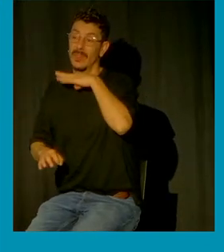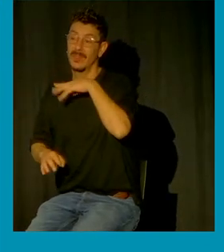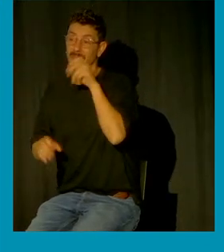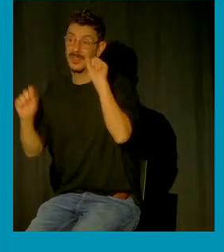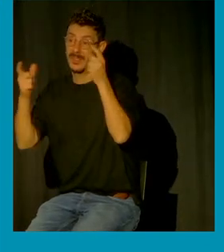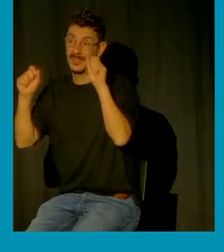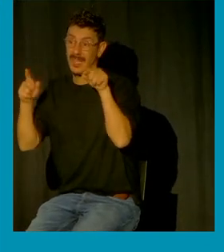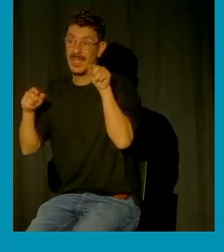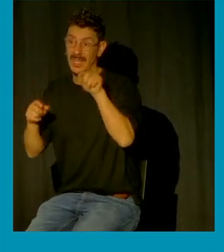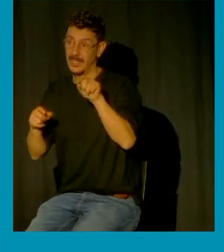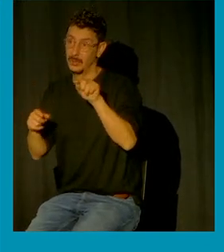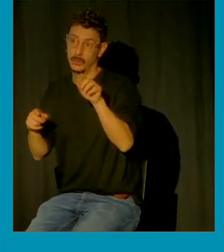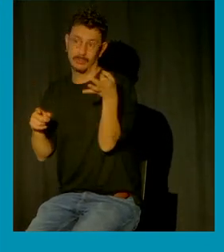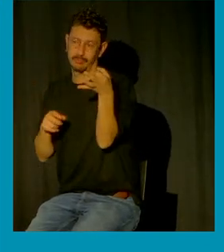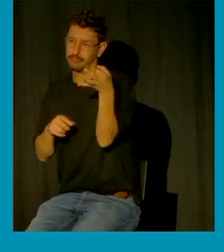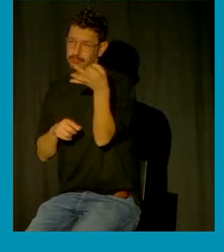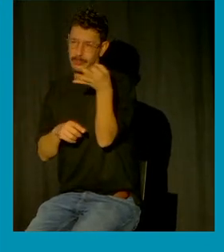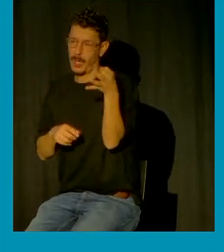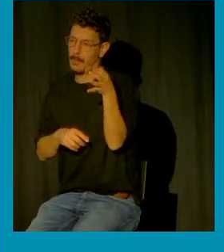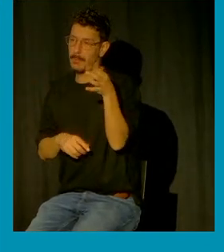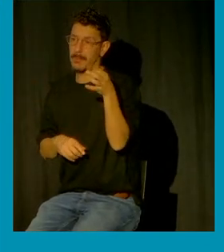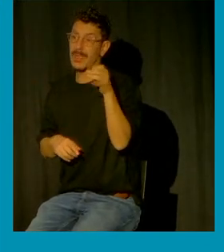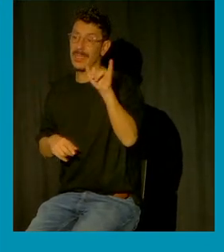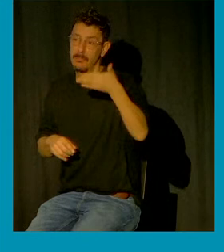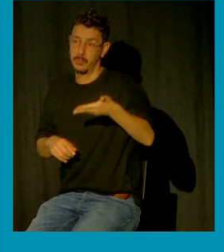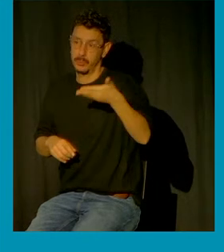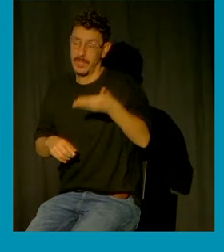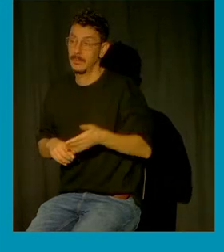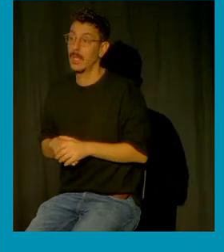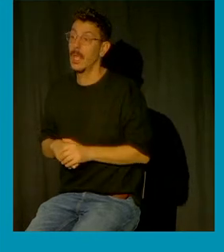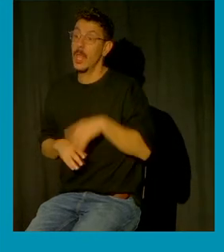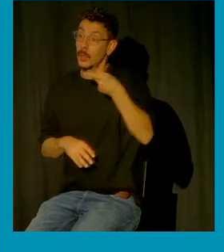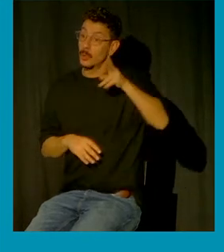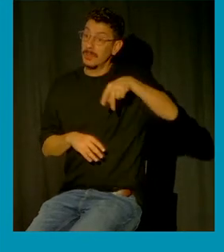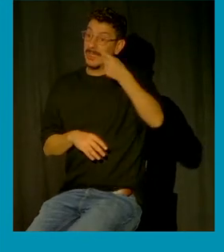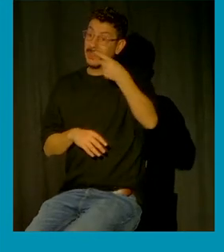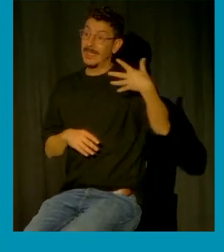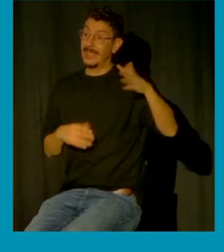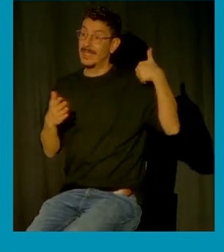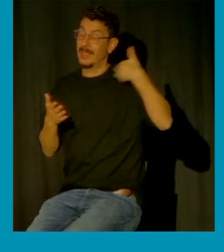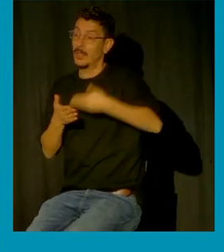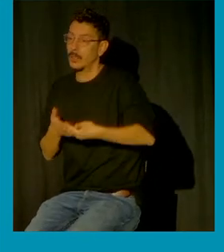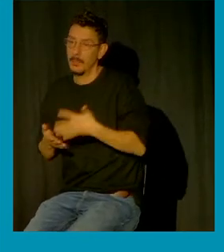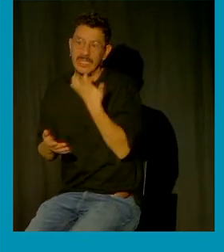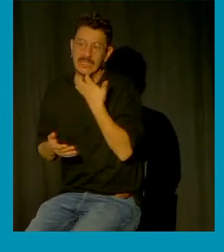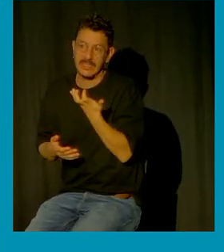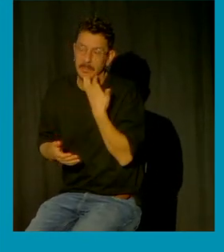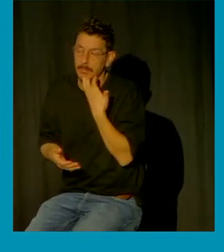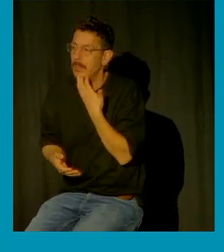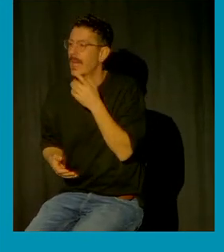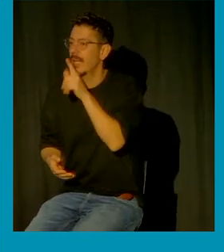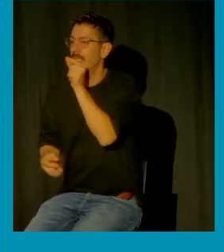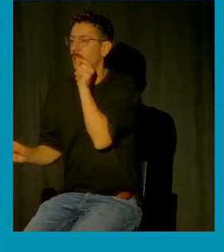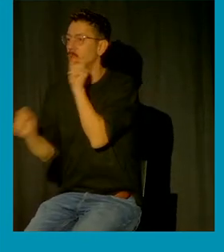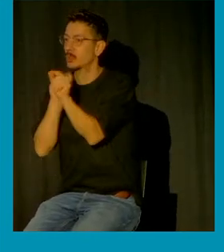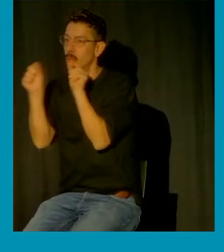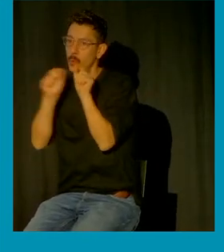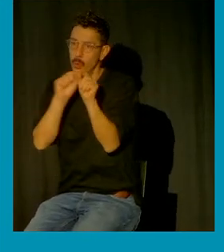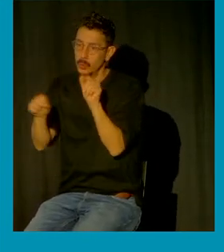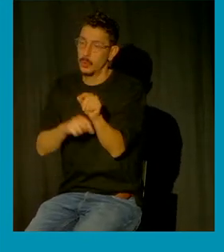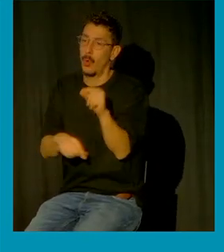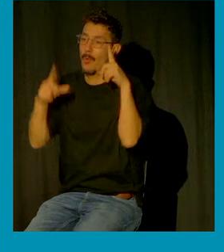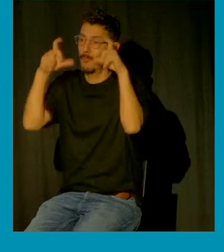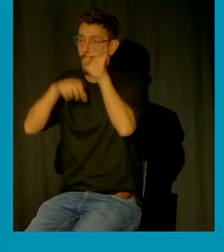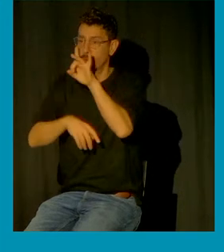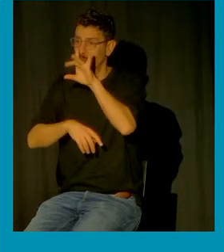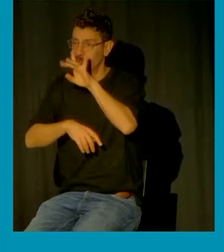és que en el 2015 les vexacions injustes és a dir tots aquests insults fotopolles i altres conductes diguem-ne